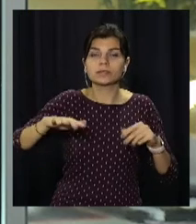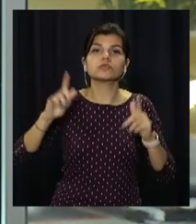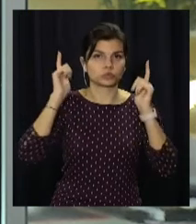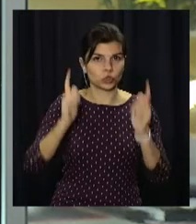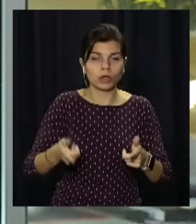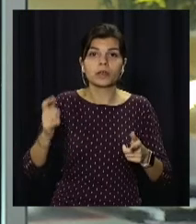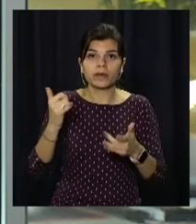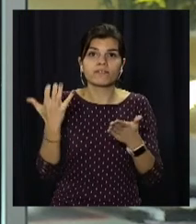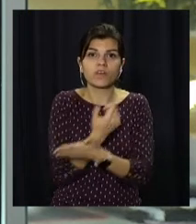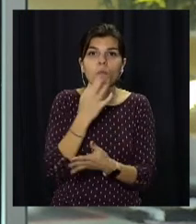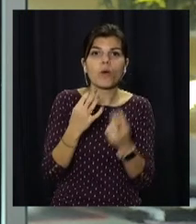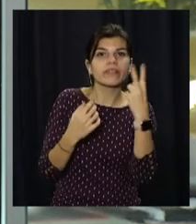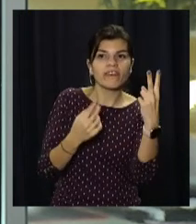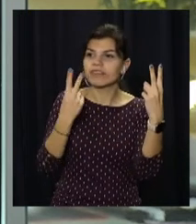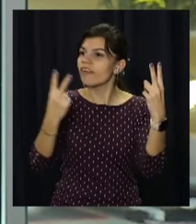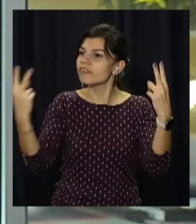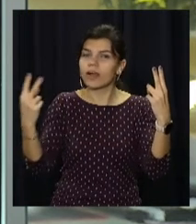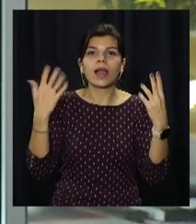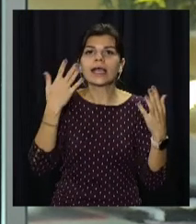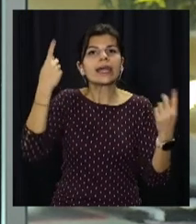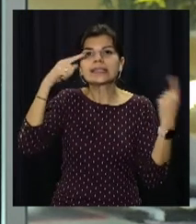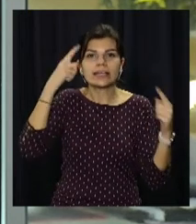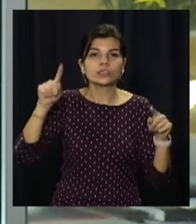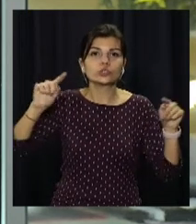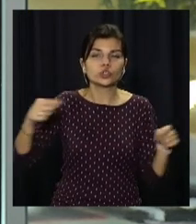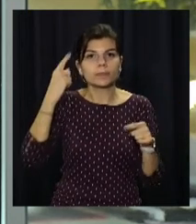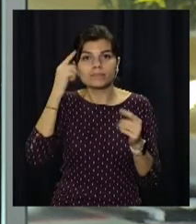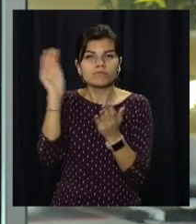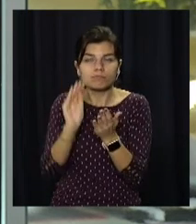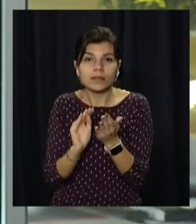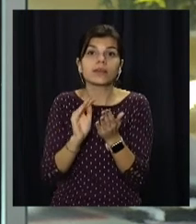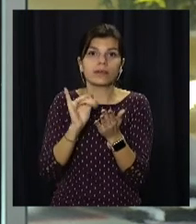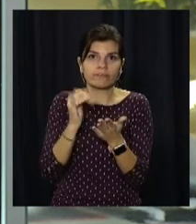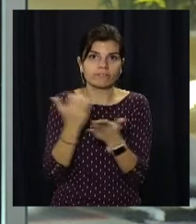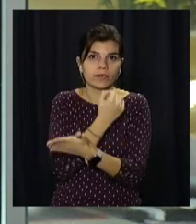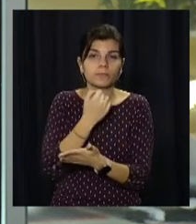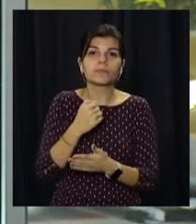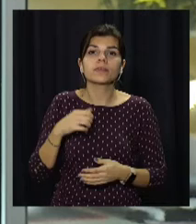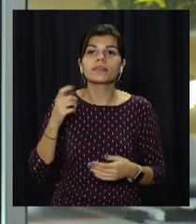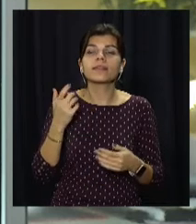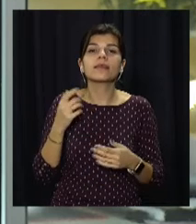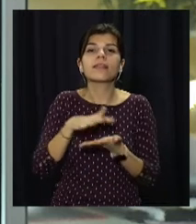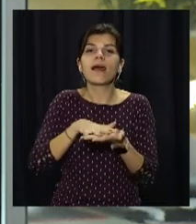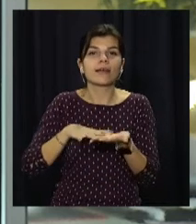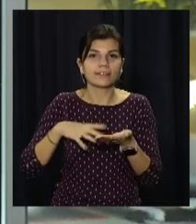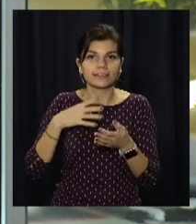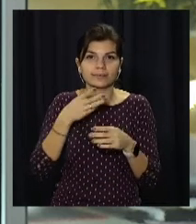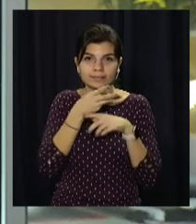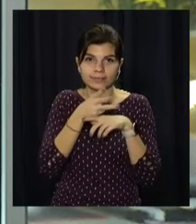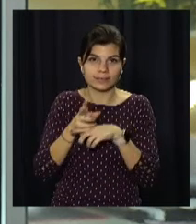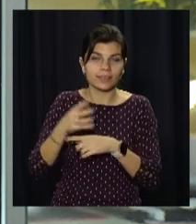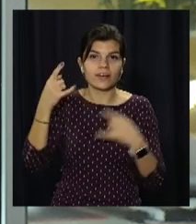них перемогли по два учнівські проєкти, які вони створили самотужки. Про усіх авторів-переможців далі у циклі